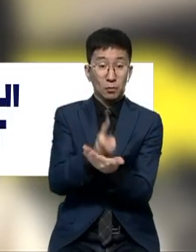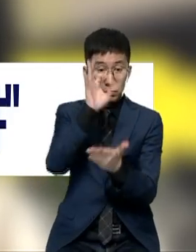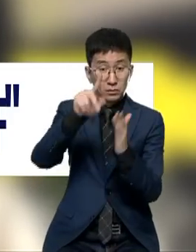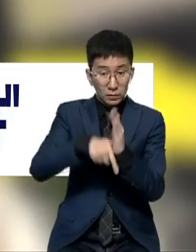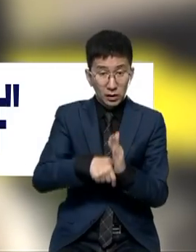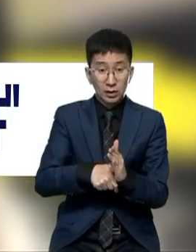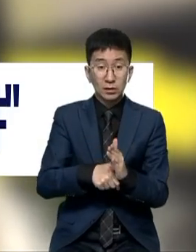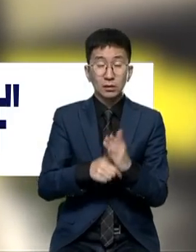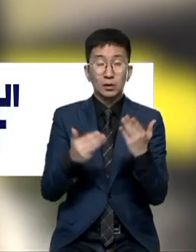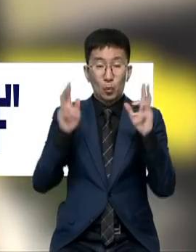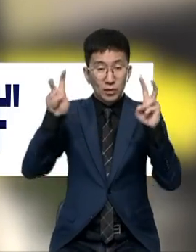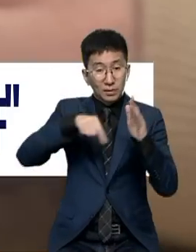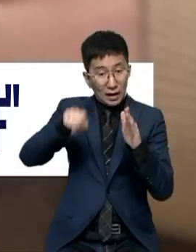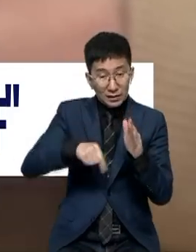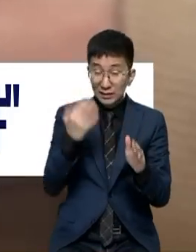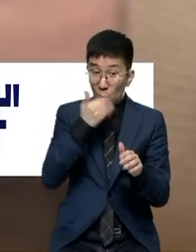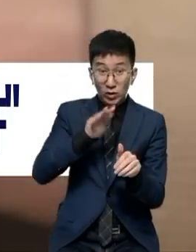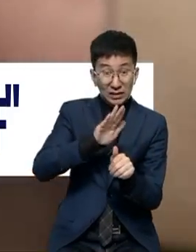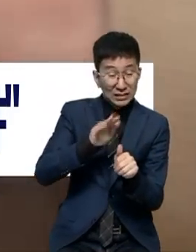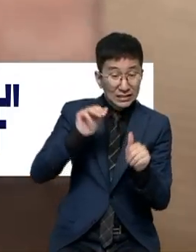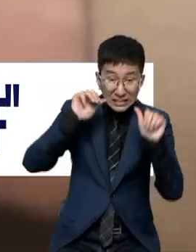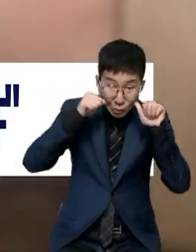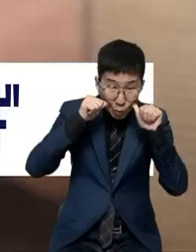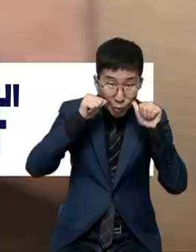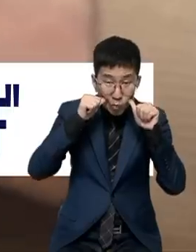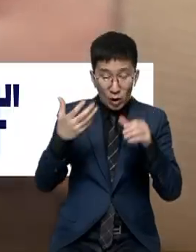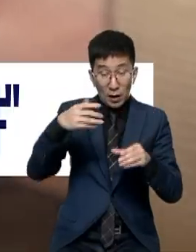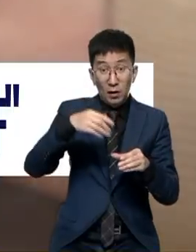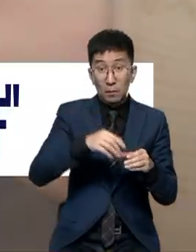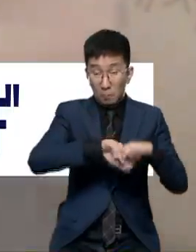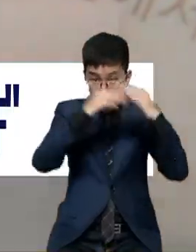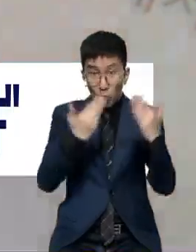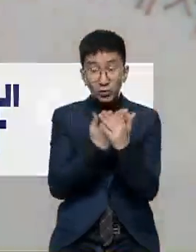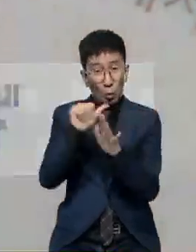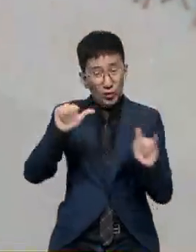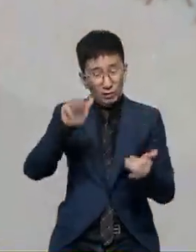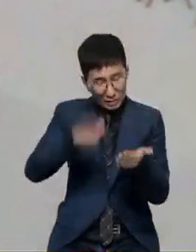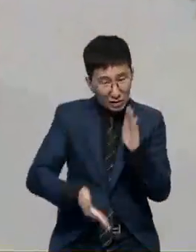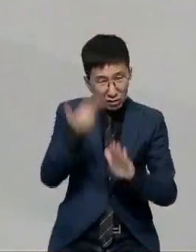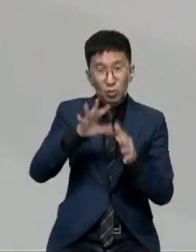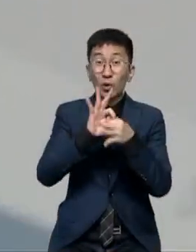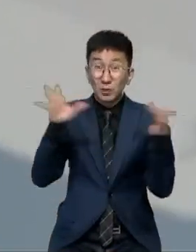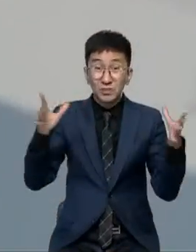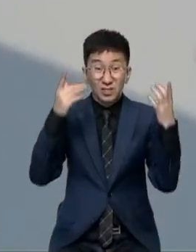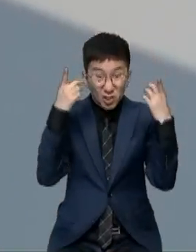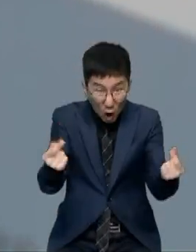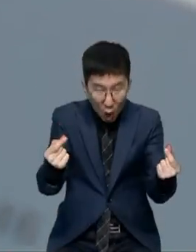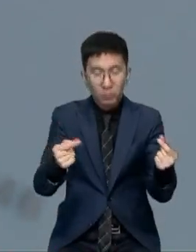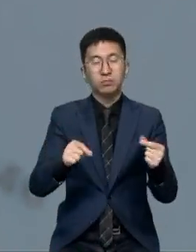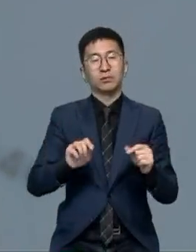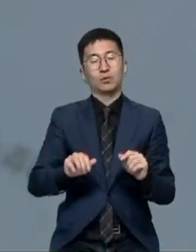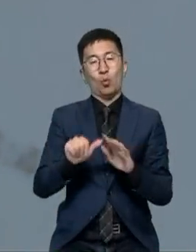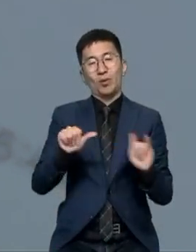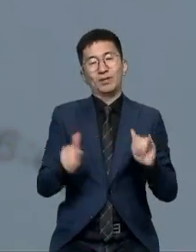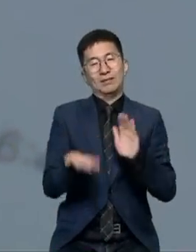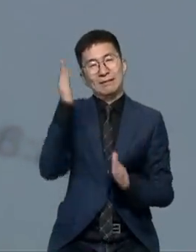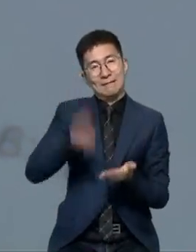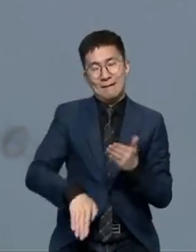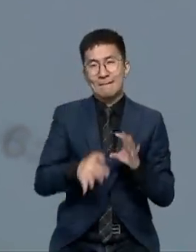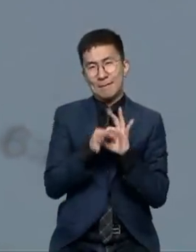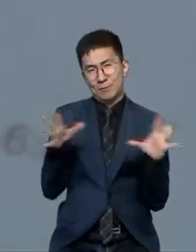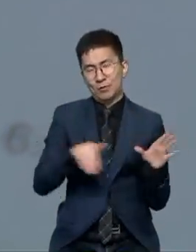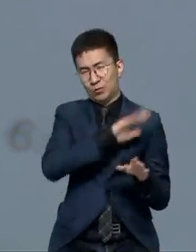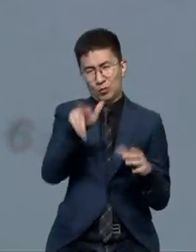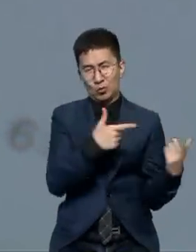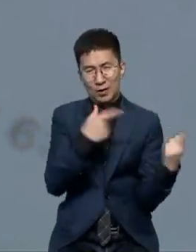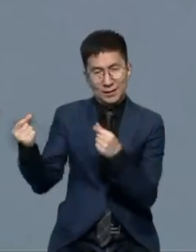사업장에 적용되듯 사업장 규모가 괴롭힘을 판단하는 근거가 돼서는 안 된다고 호소하고 있습니다. SBS